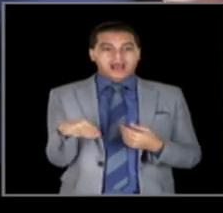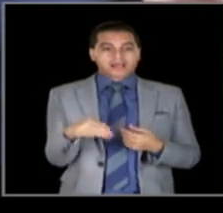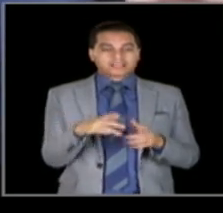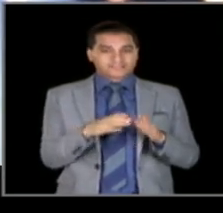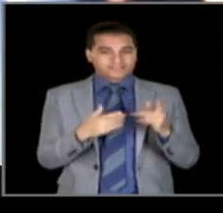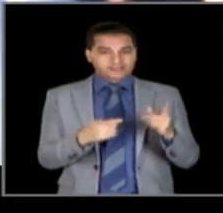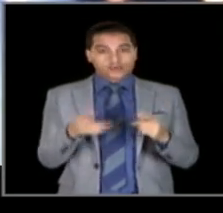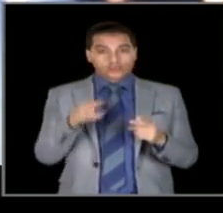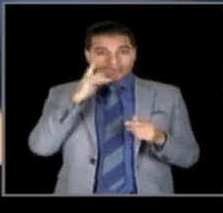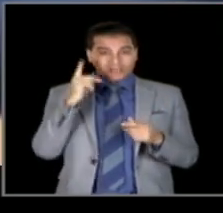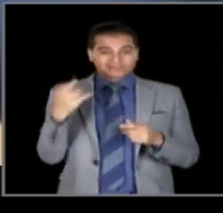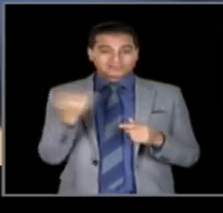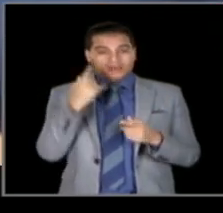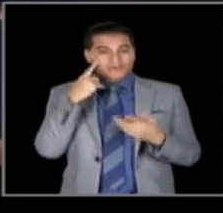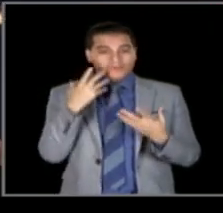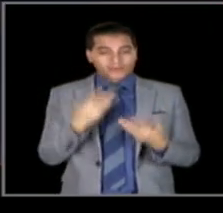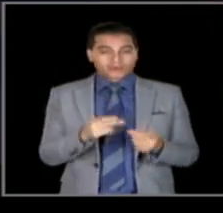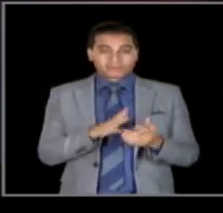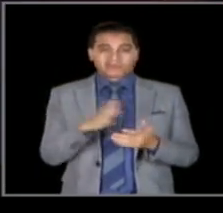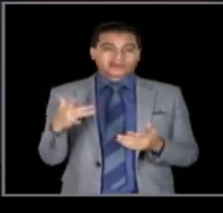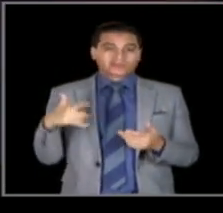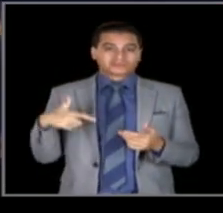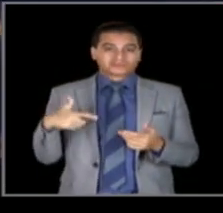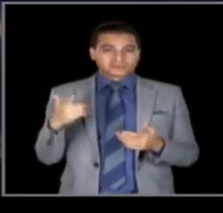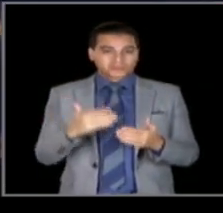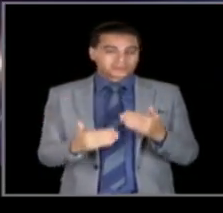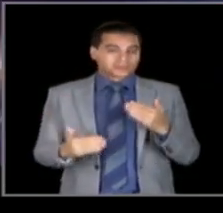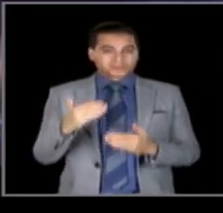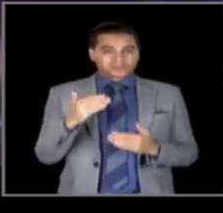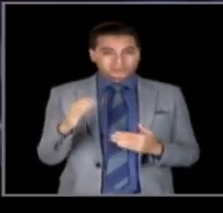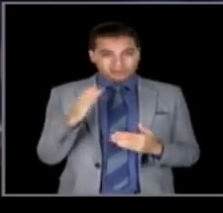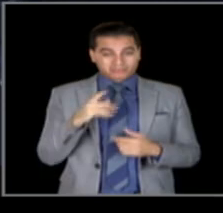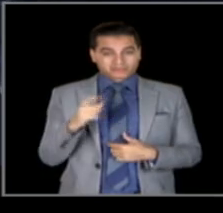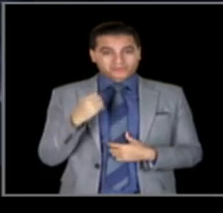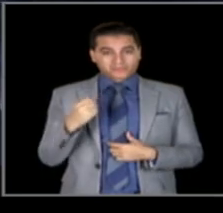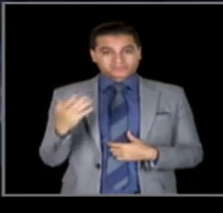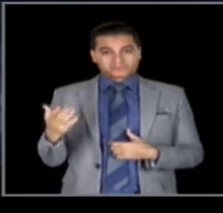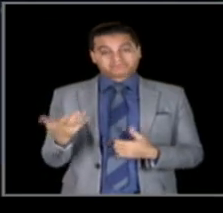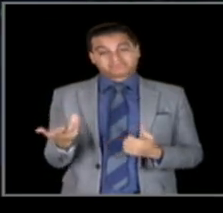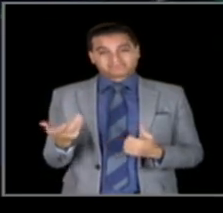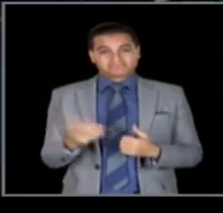الحوت الأزرق بمنتهى الهدوء 160. إجابة صحيحة.